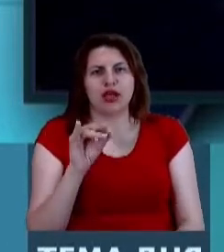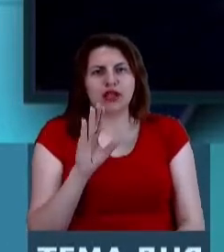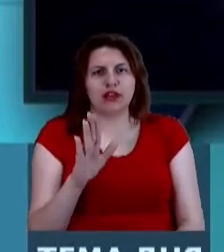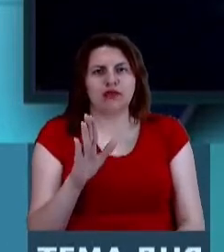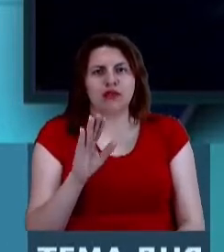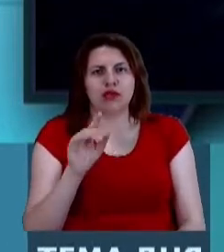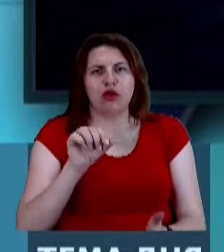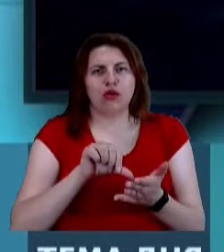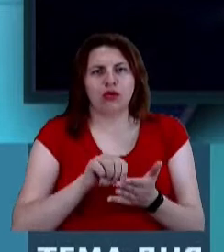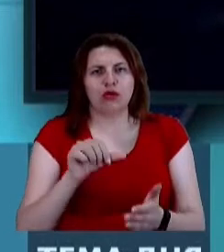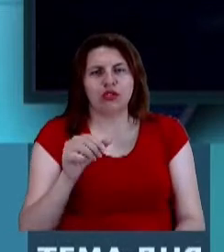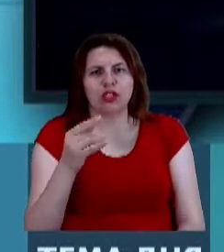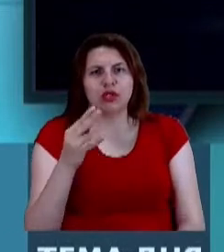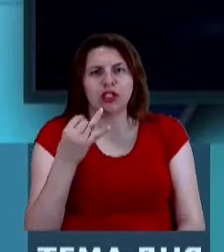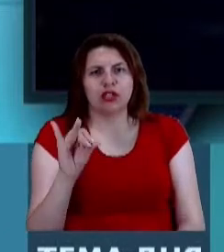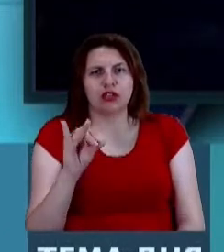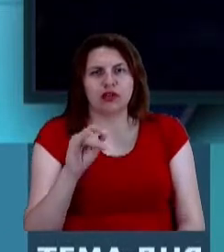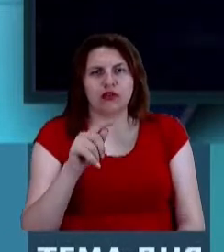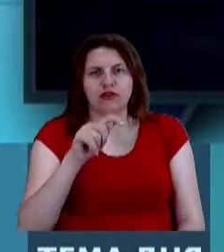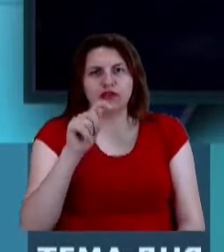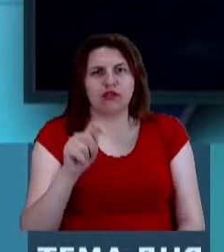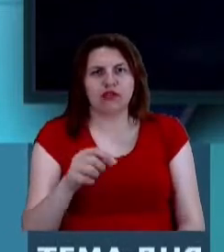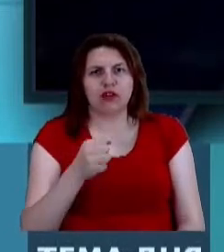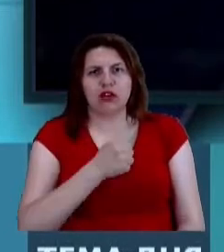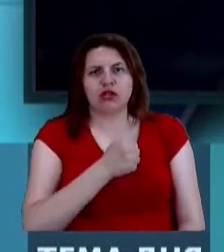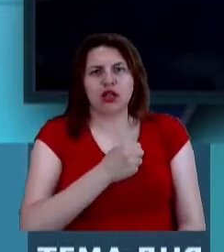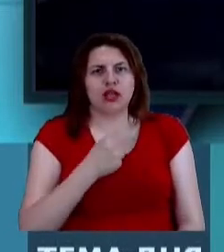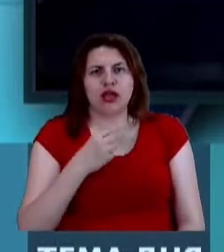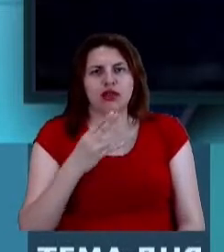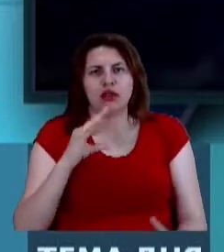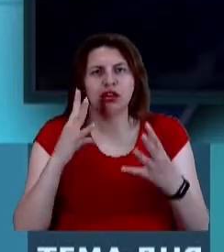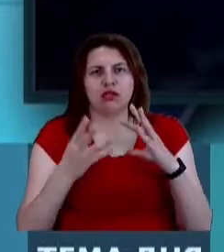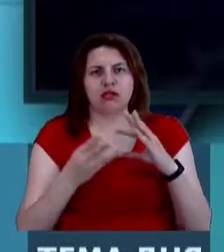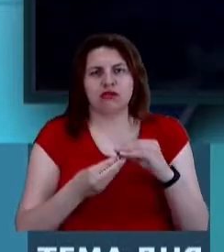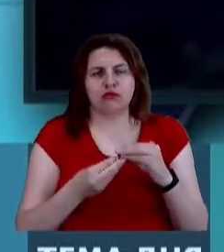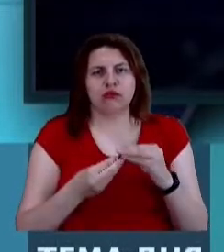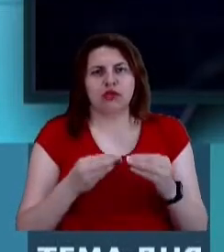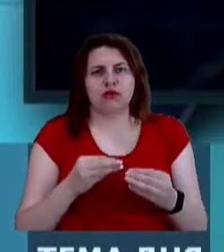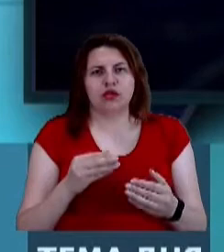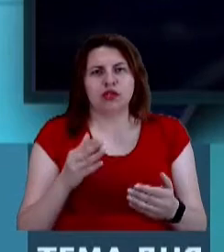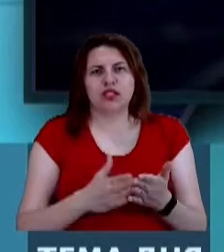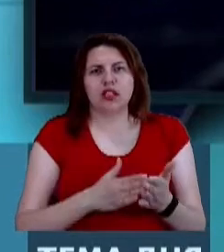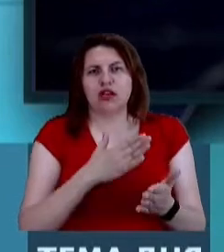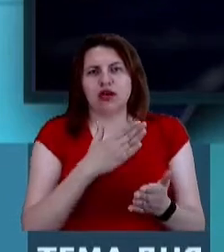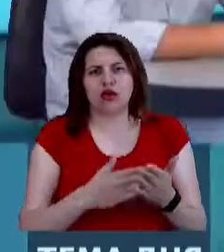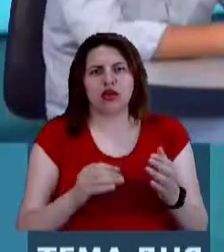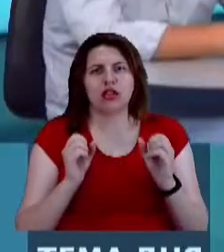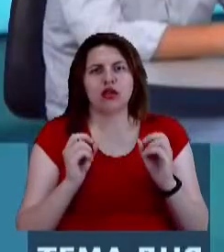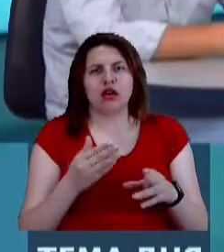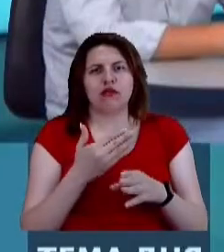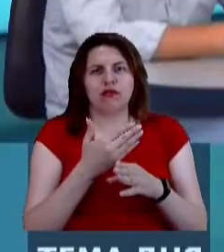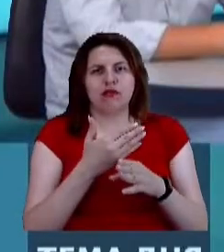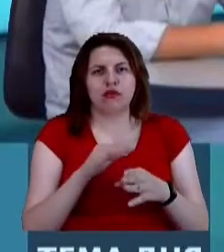війні. На жаль, я не аналізувала взагалі, як зараз канали виділяють в окрему цільову аудиторію